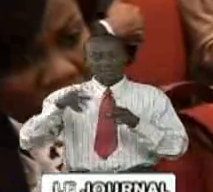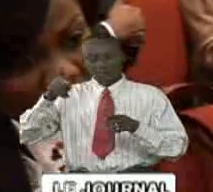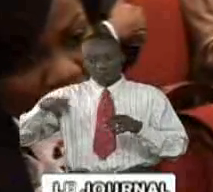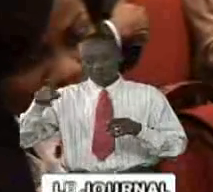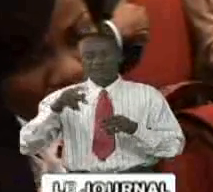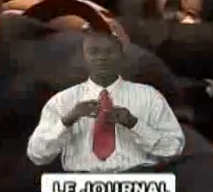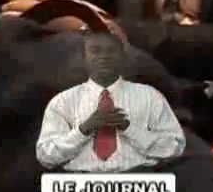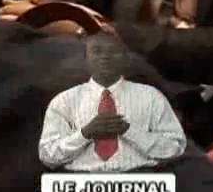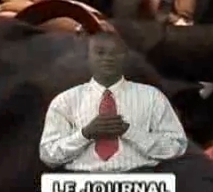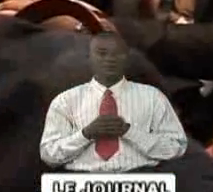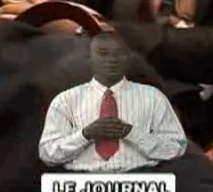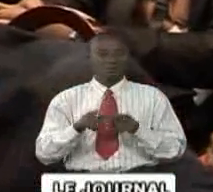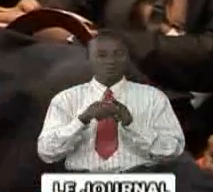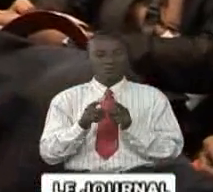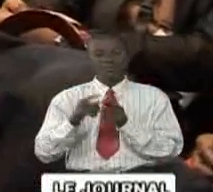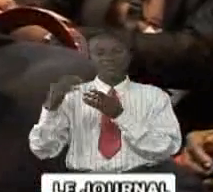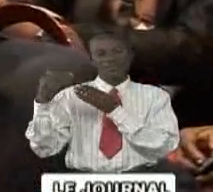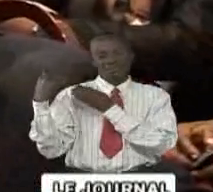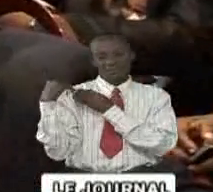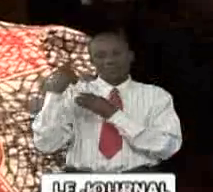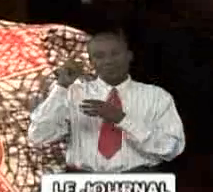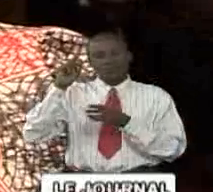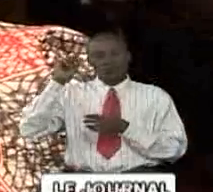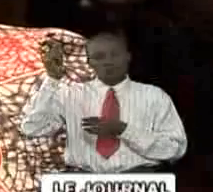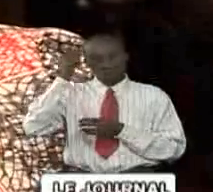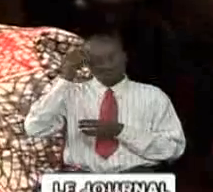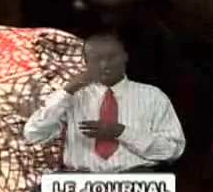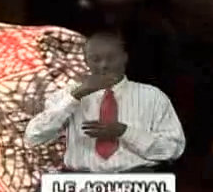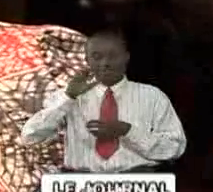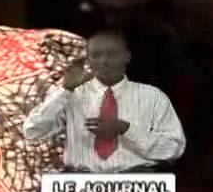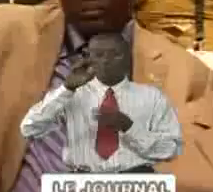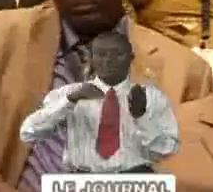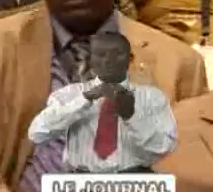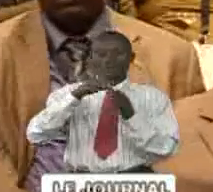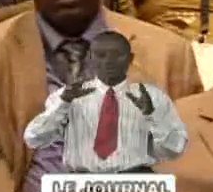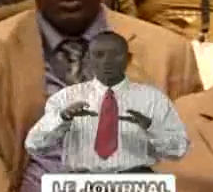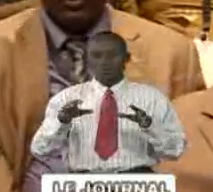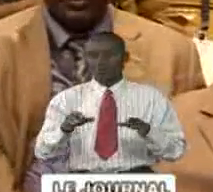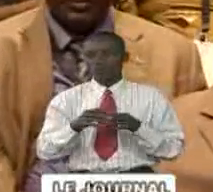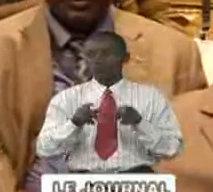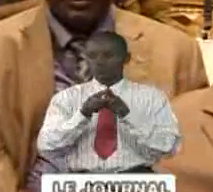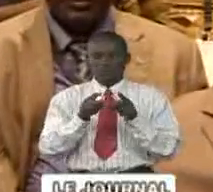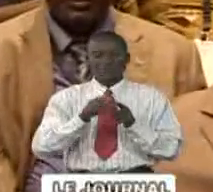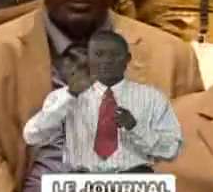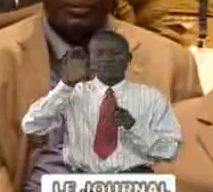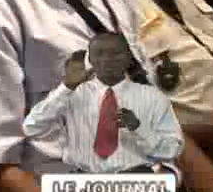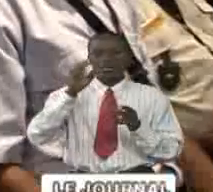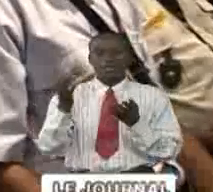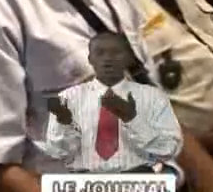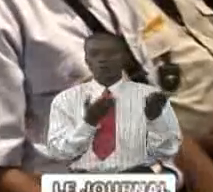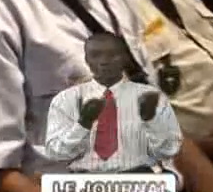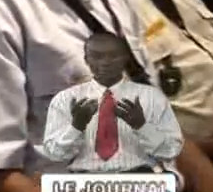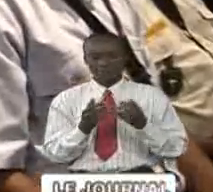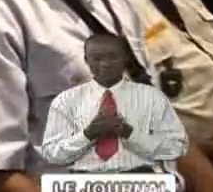ainsi que les responsabilités du gouvernement et de la Banque centrale du Congo. À cela s'ajoutent les banques commerciales. Parmi les recommandations,